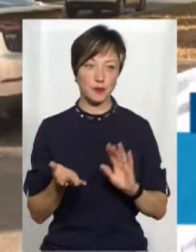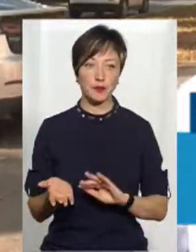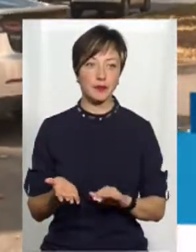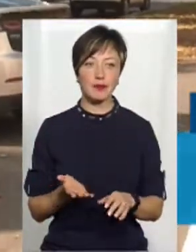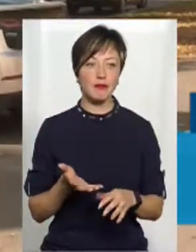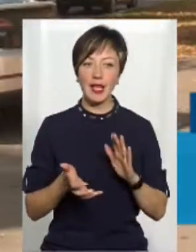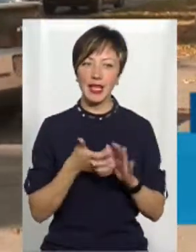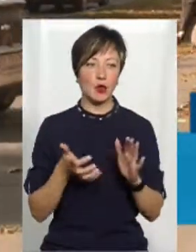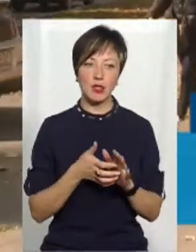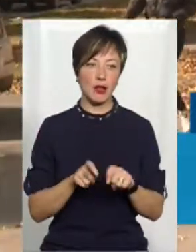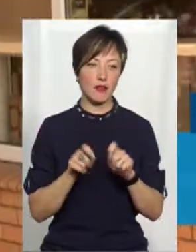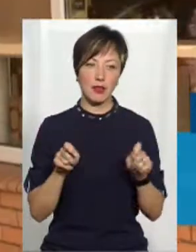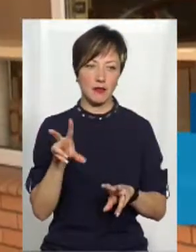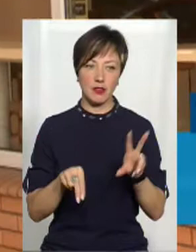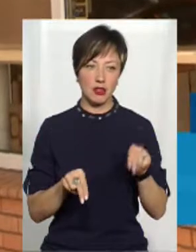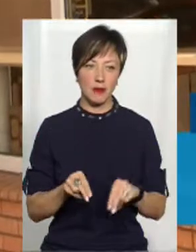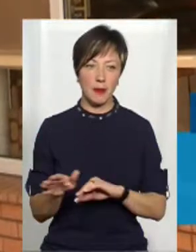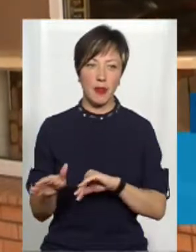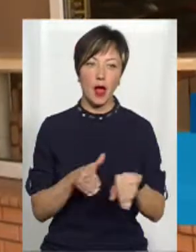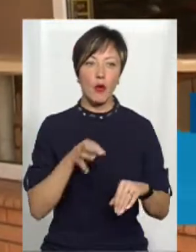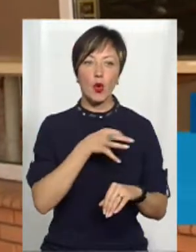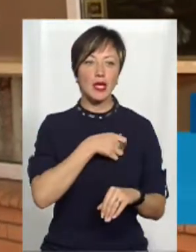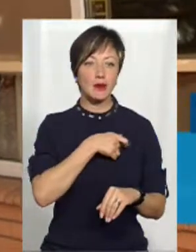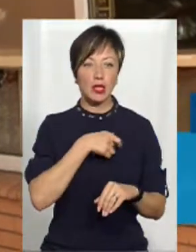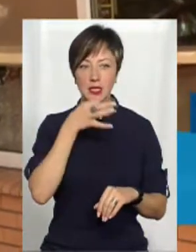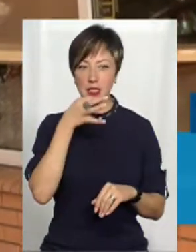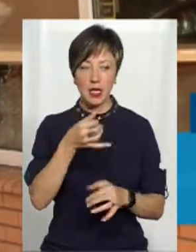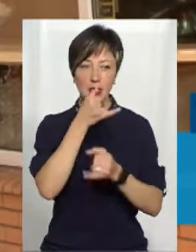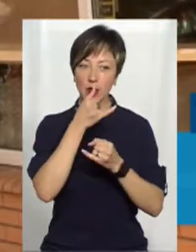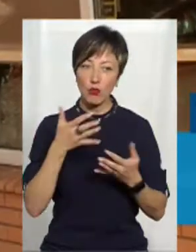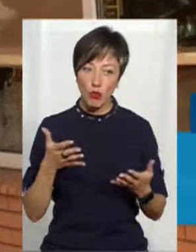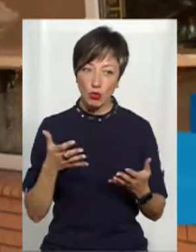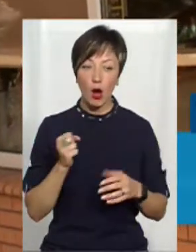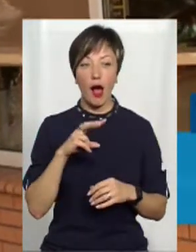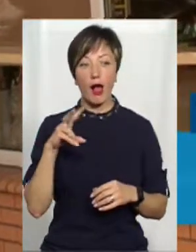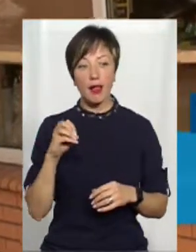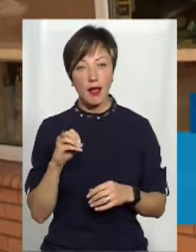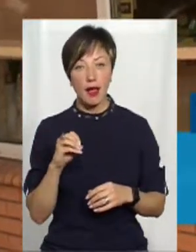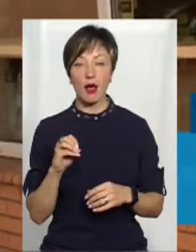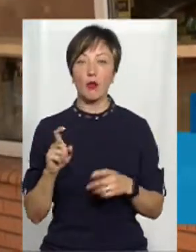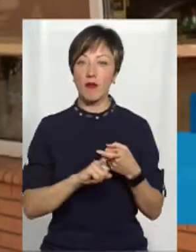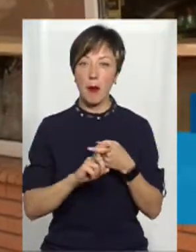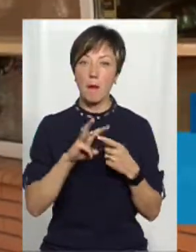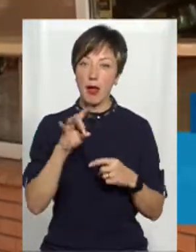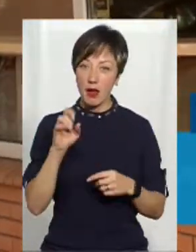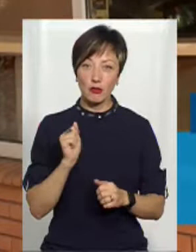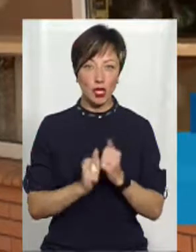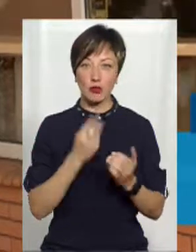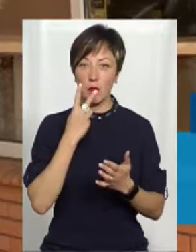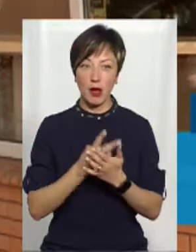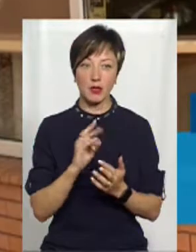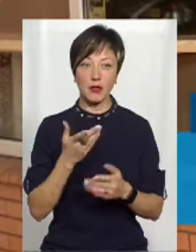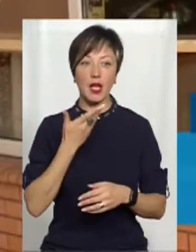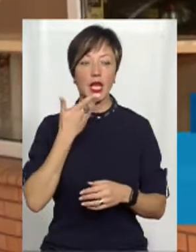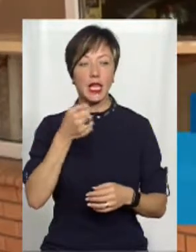Відкрите недостатньо, я читаю. Щодо депутатів сказати не можу. Але що стосується мера, то ми часто бачимо, як він